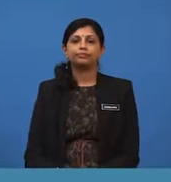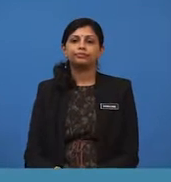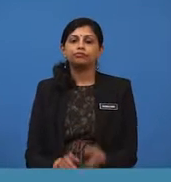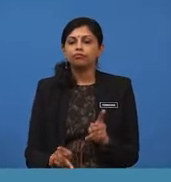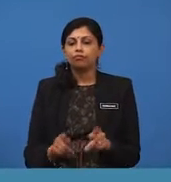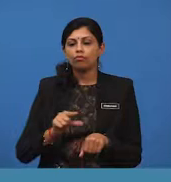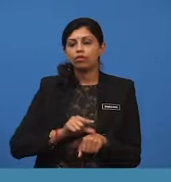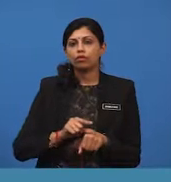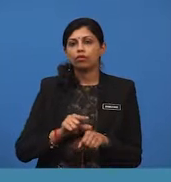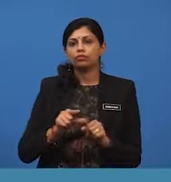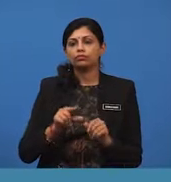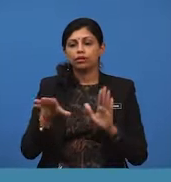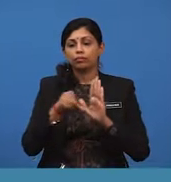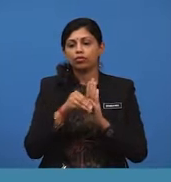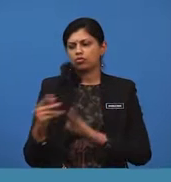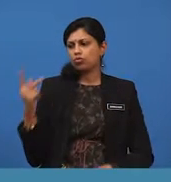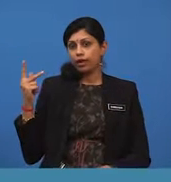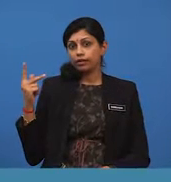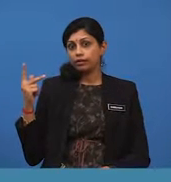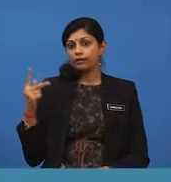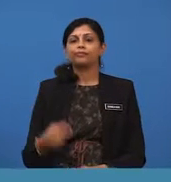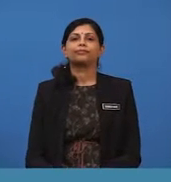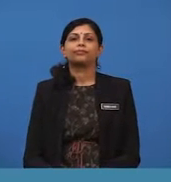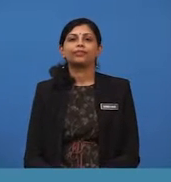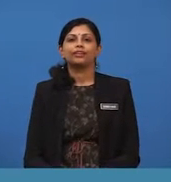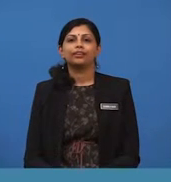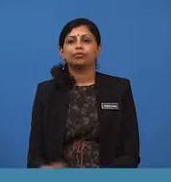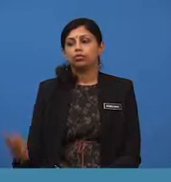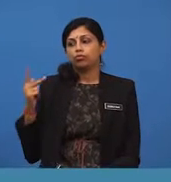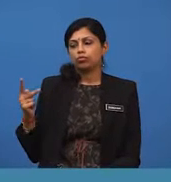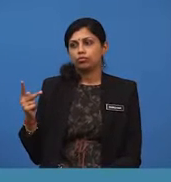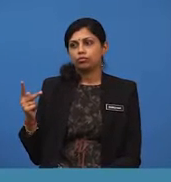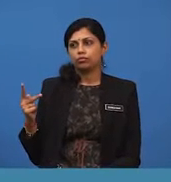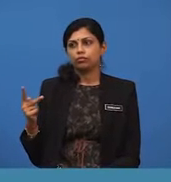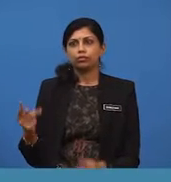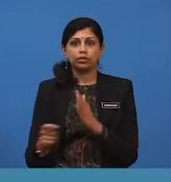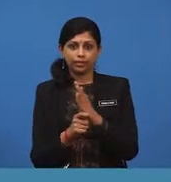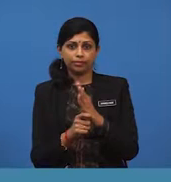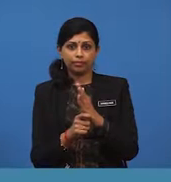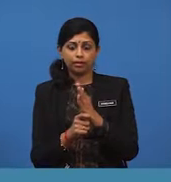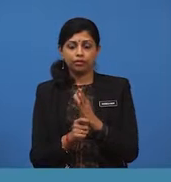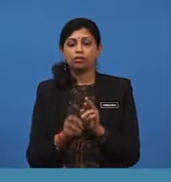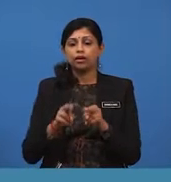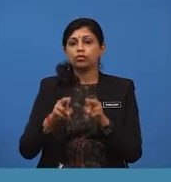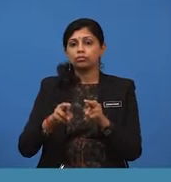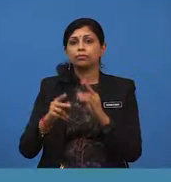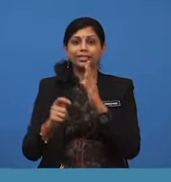lebih kuat digunakan. Apabila kekuatan medan magnet ditambah, arus aruhan juga akan